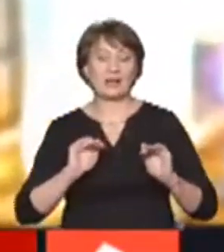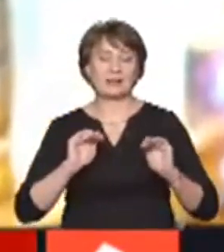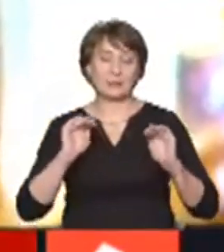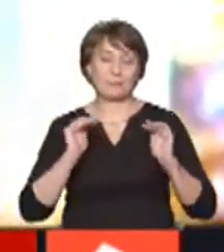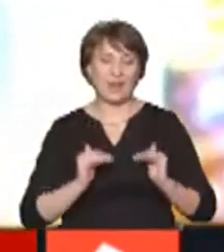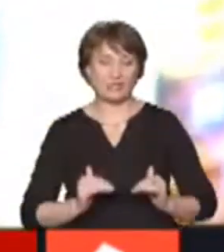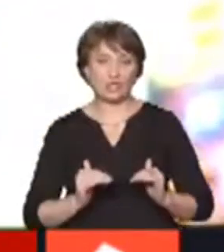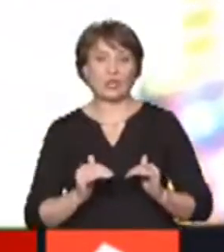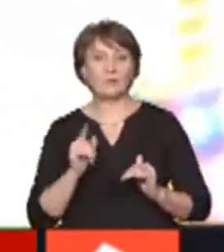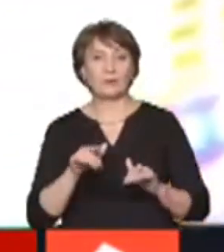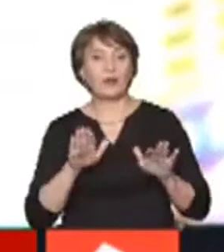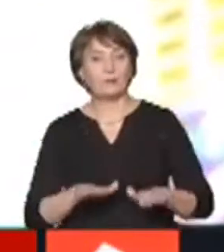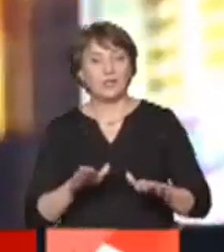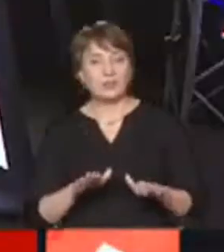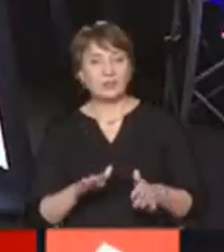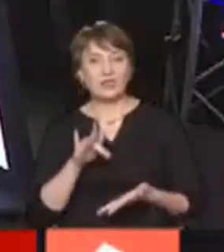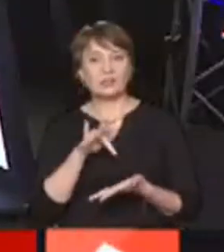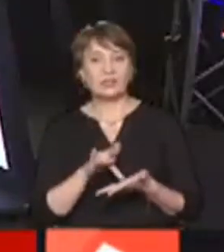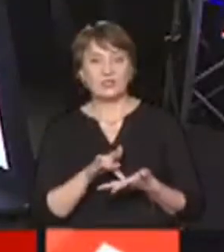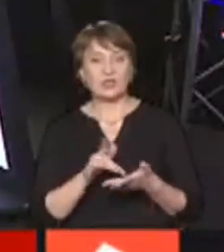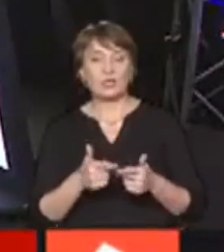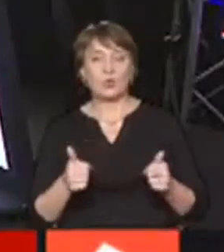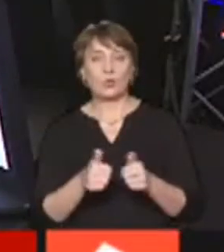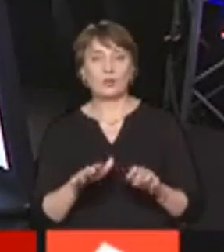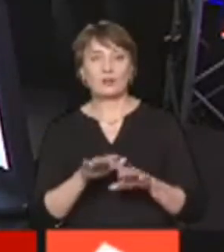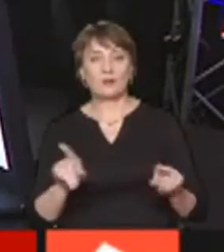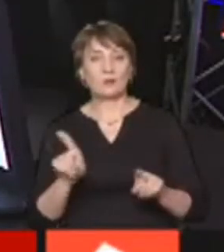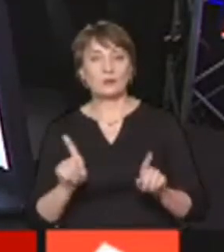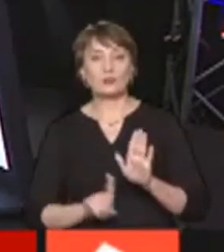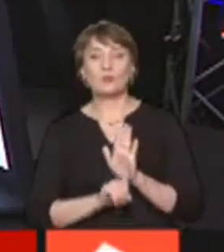але місто і центральні органи влади щось почали для цього робити. Почули вашу думку.